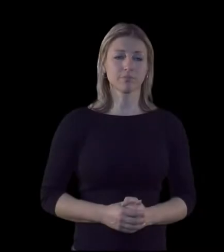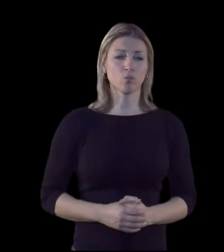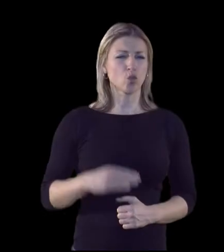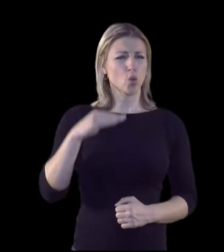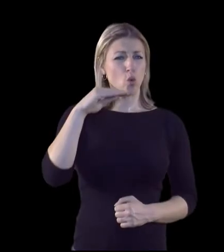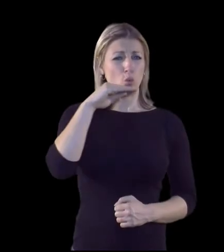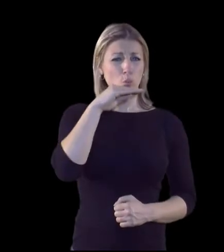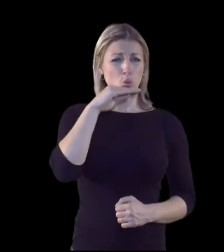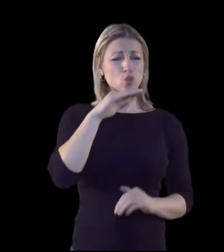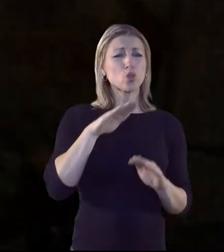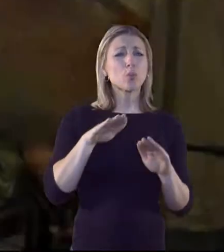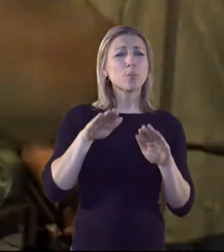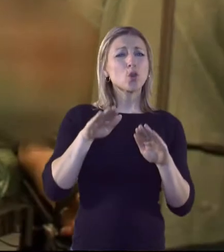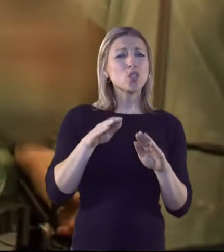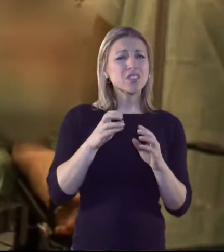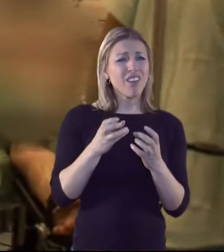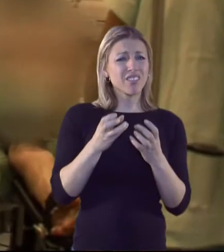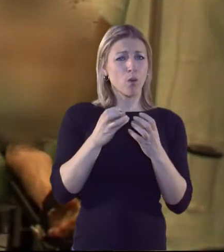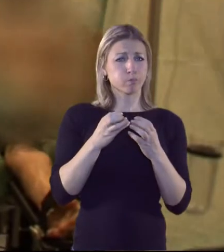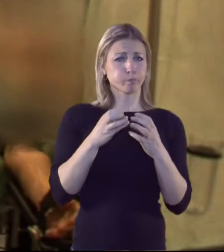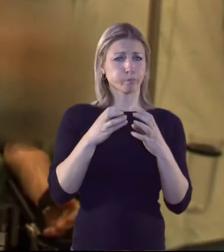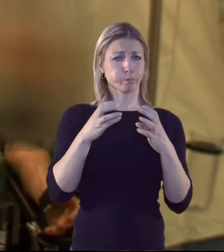Transuretální resekce prostaty.